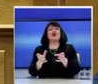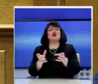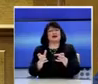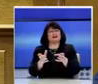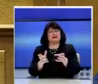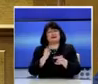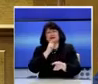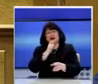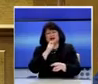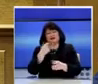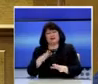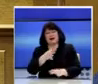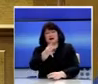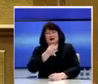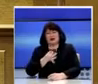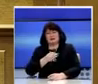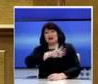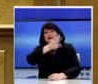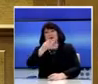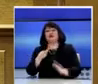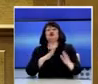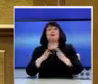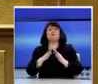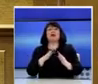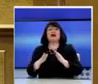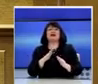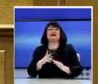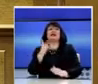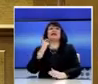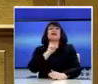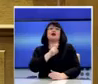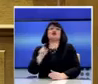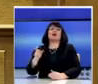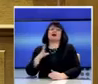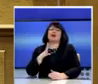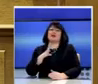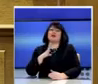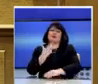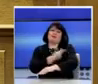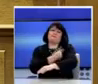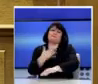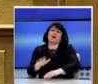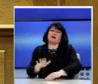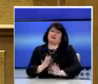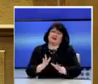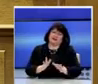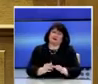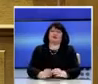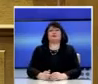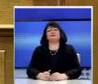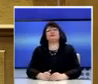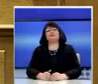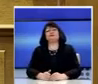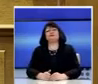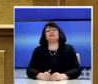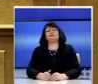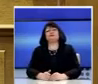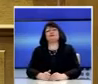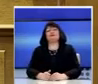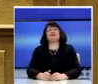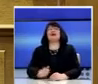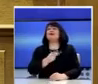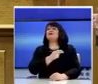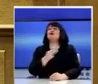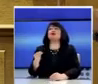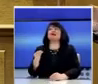συνέντευξη είπατε ότι μέχρι το Μάρτι τελικά θα πάμε στα 2 εκατομμύρια πολιτών. Κάτι που σημαίνει με